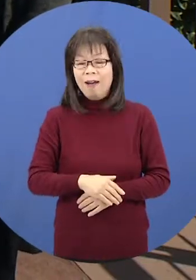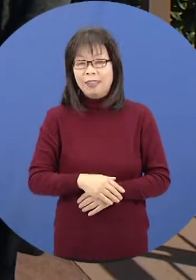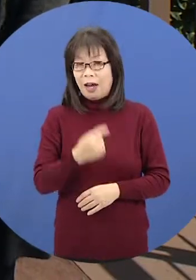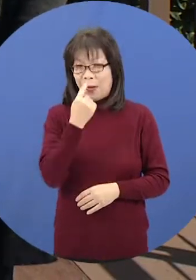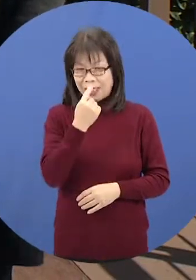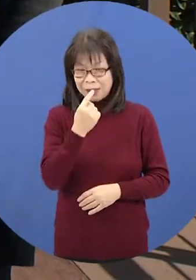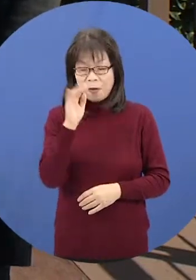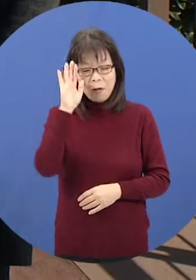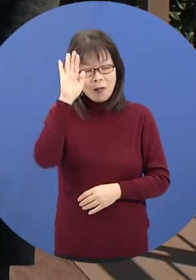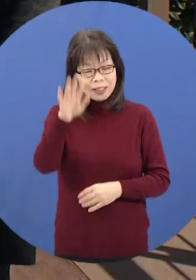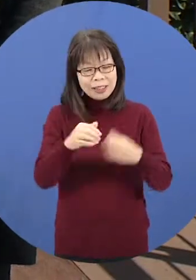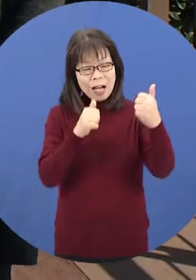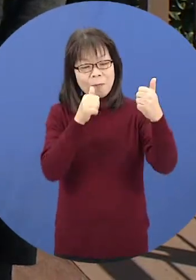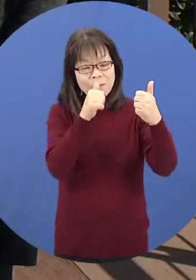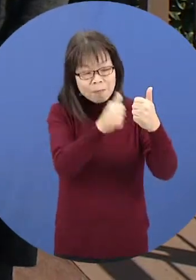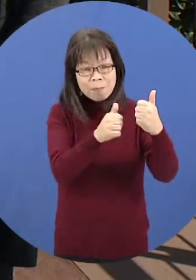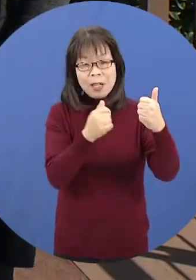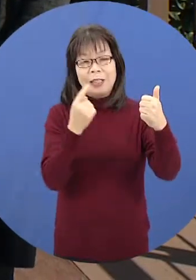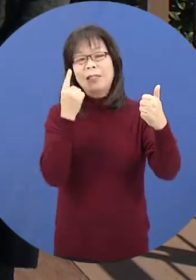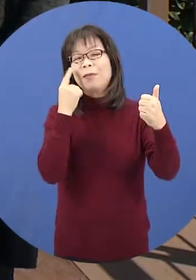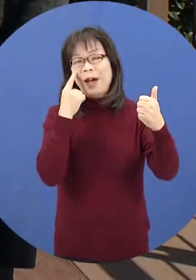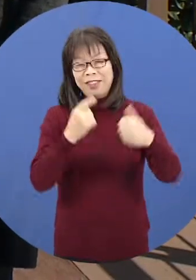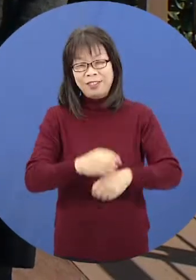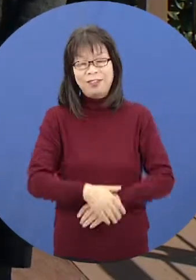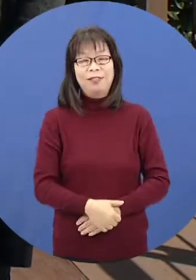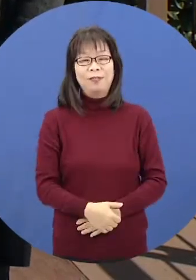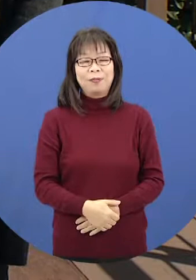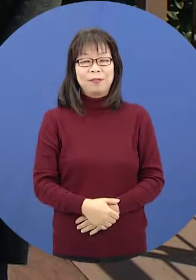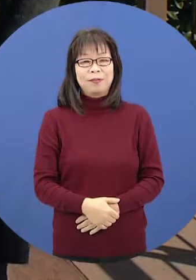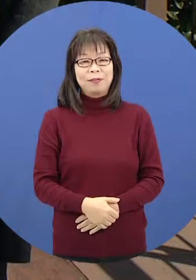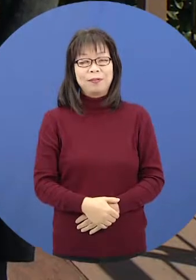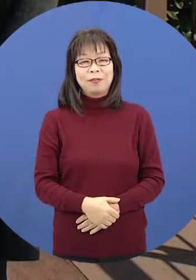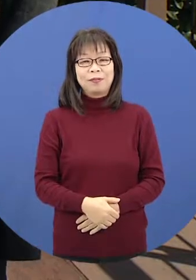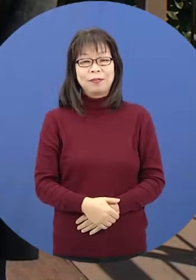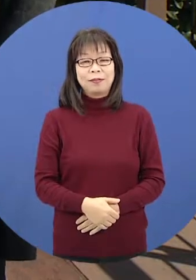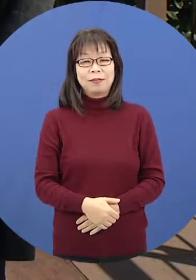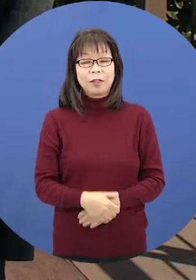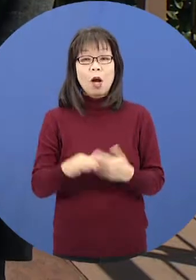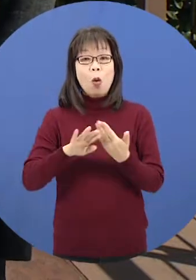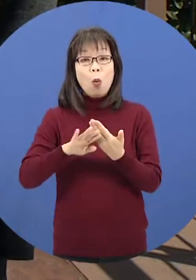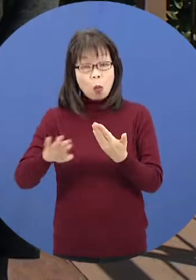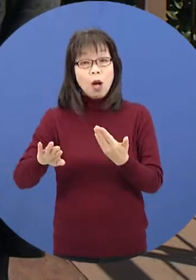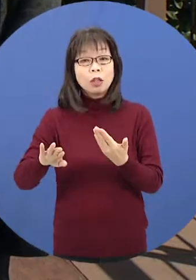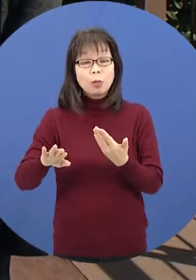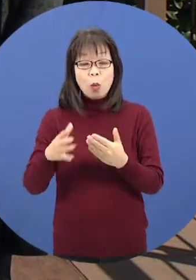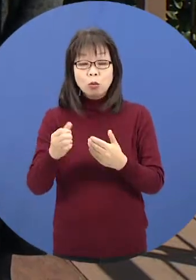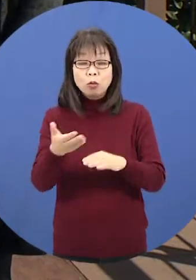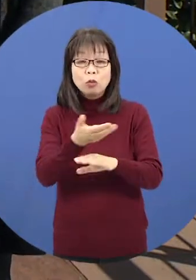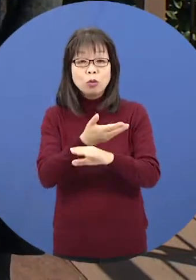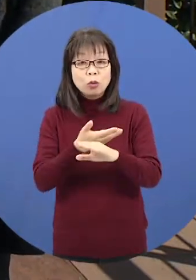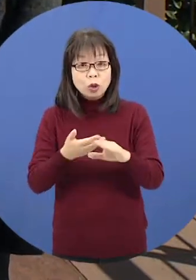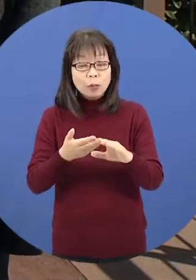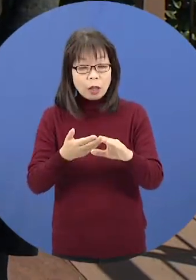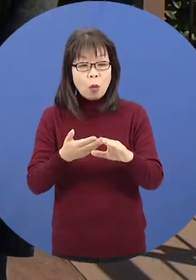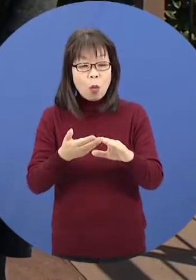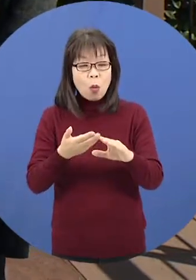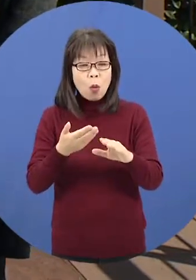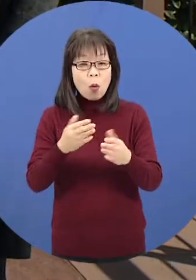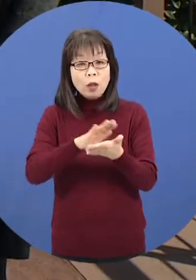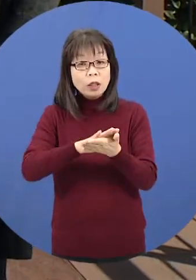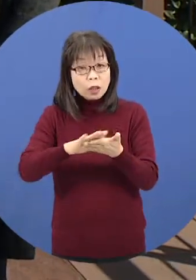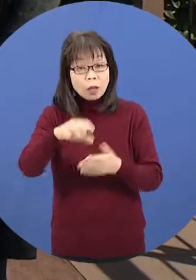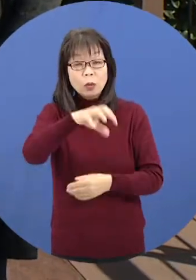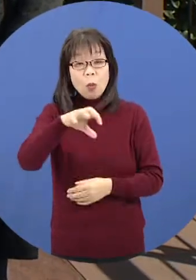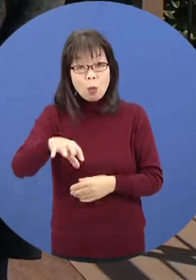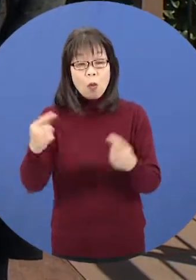ないようにいつか4局踏破にチャレンジしたいですね。さあ、この他にも九十九島の景色が楽しめるス